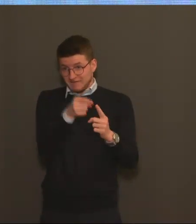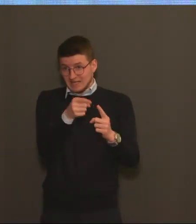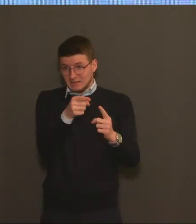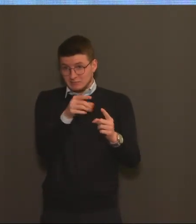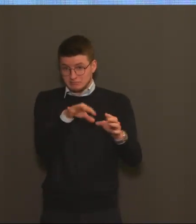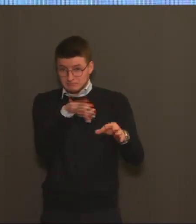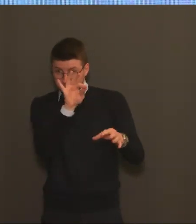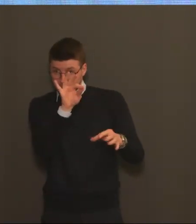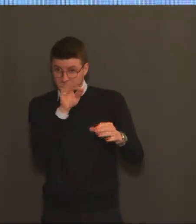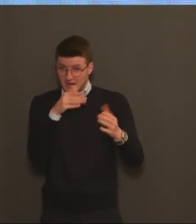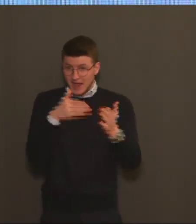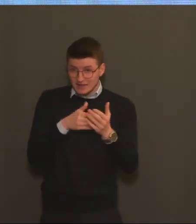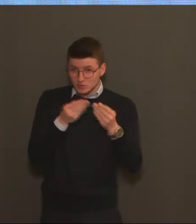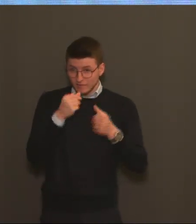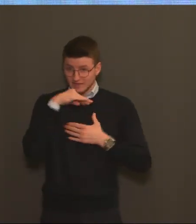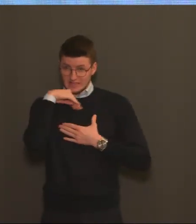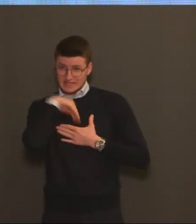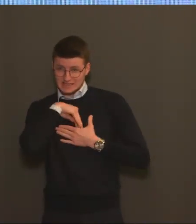vaccin.